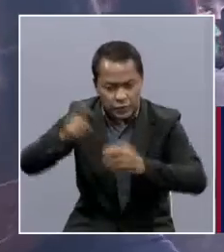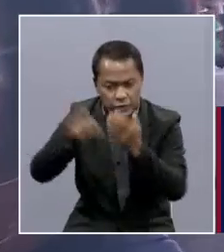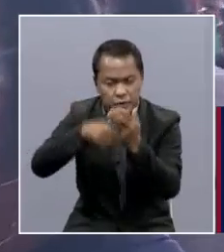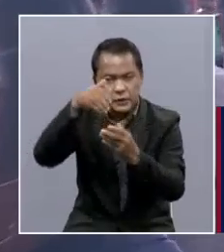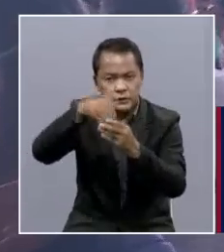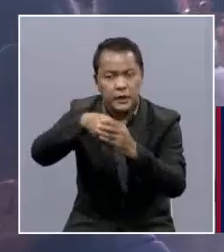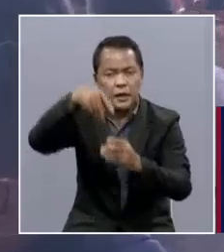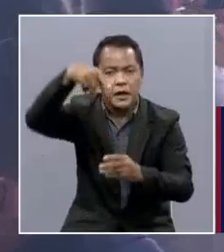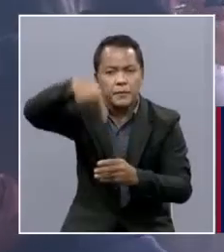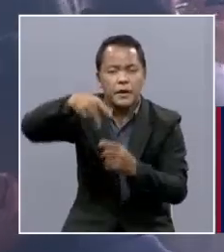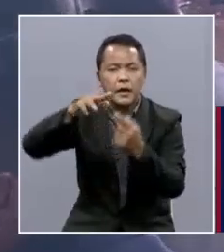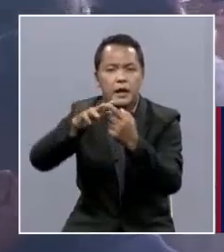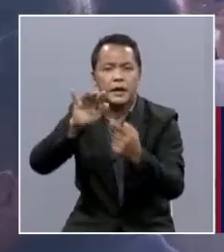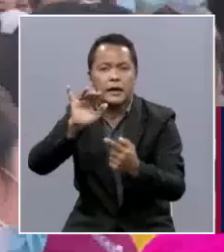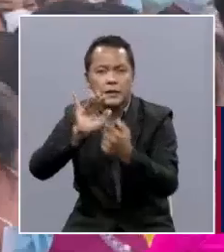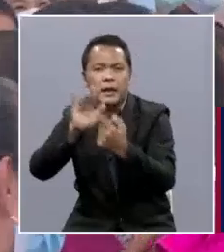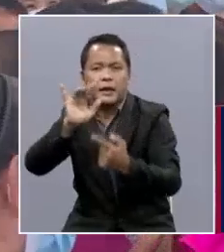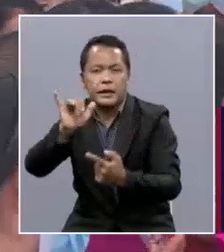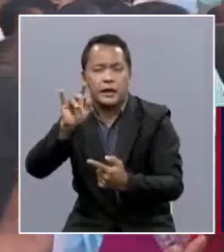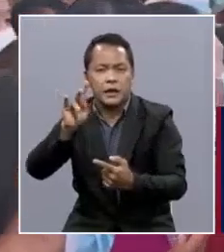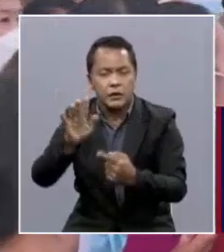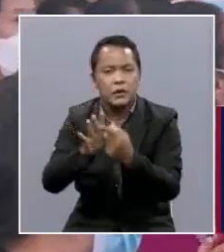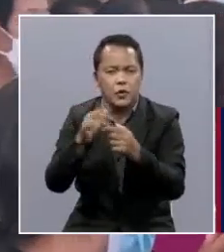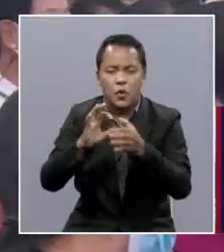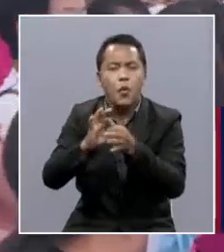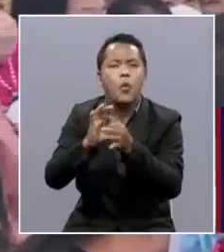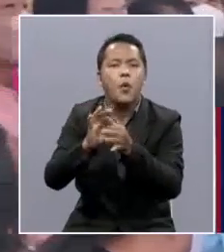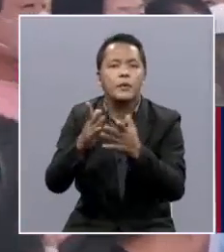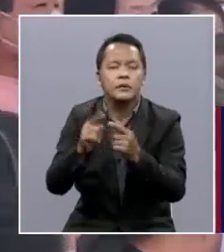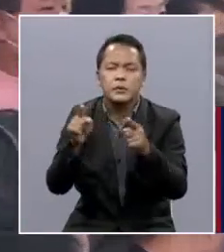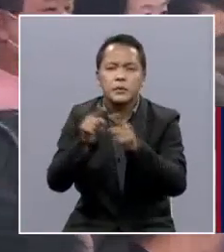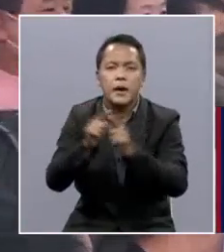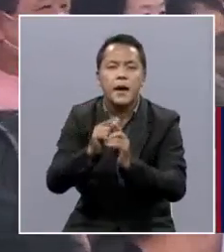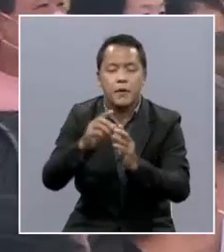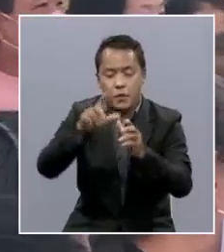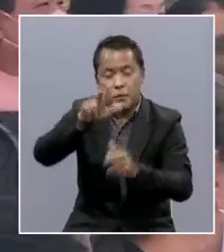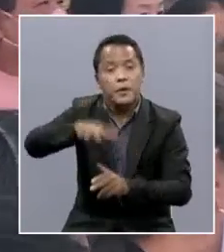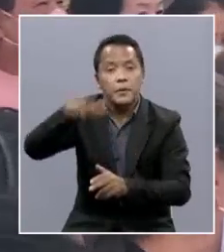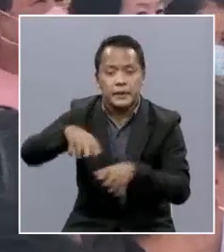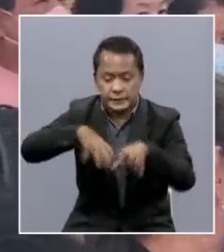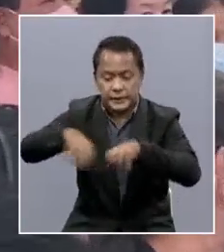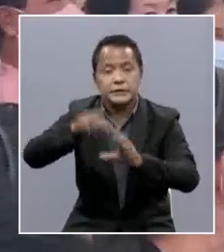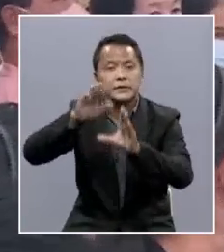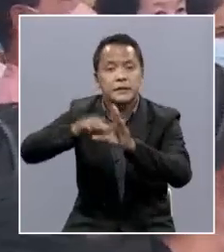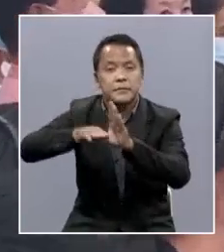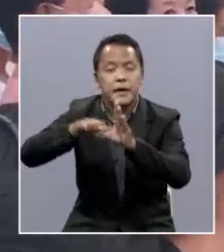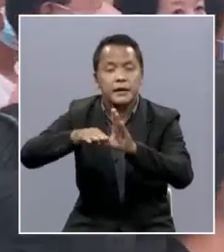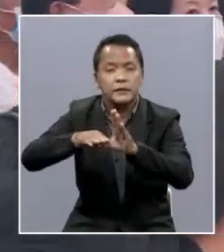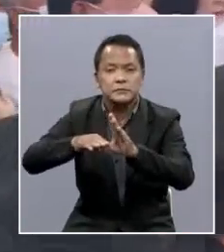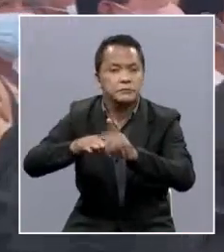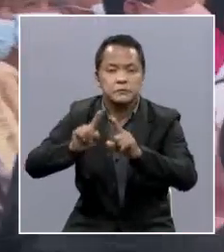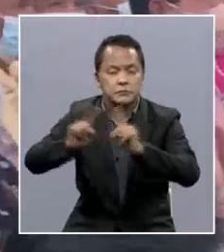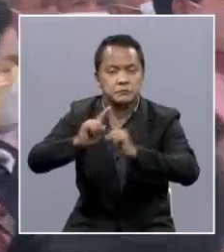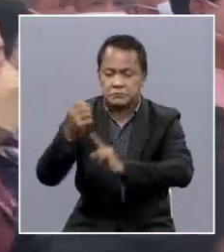จังหวัดพะเยาทั้ง 3เขตเนี่ยผู้กองธรรมัติคงไม่กังวลนะฮะเพราะดูเหมือนว่าพรรคเพื่อไทยจัดวางตัวผู้สมัครที่ไม่ใช่